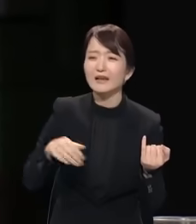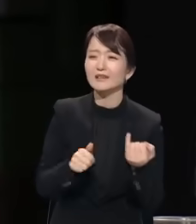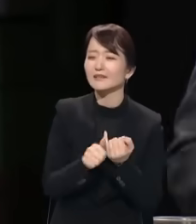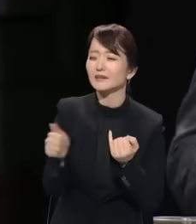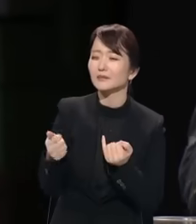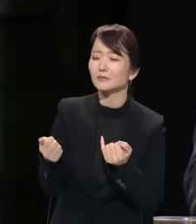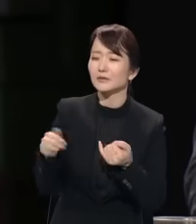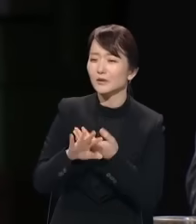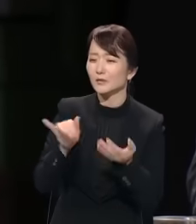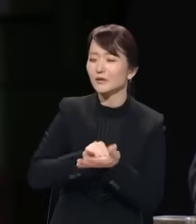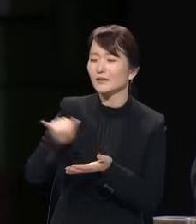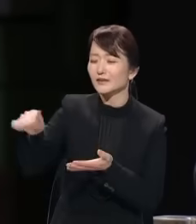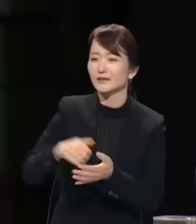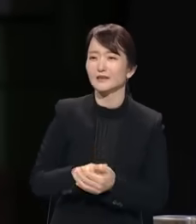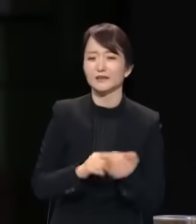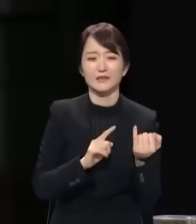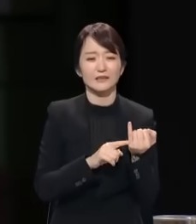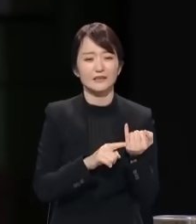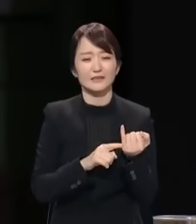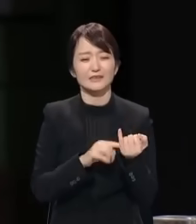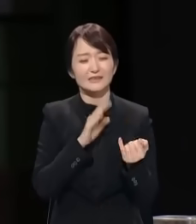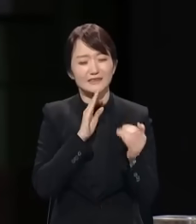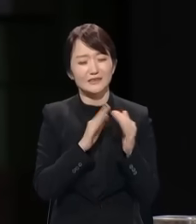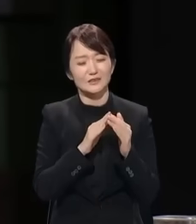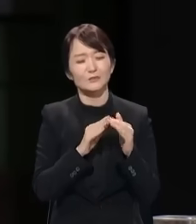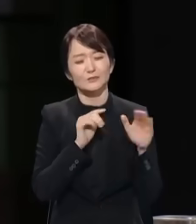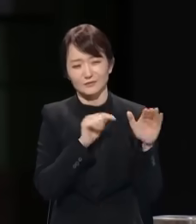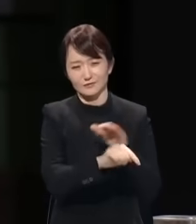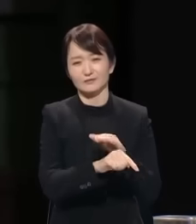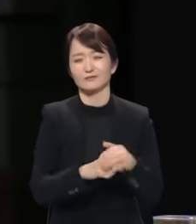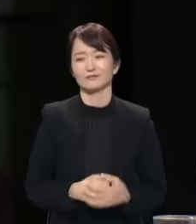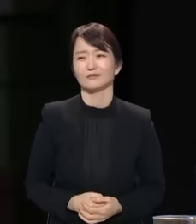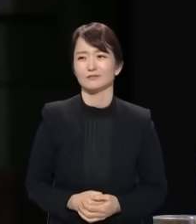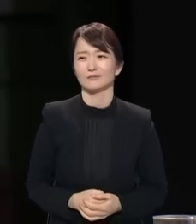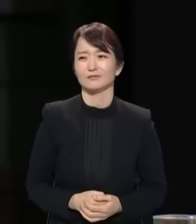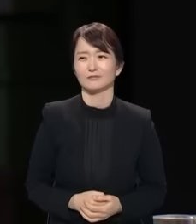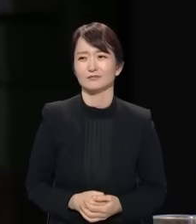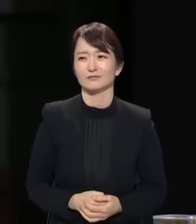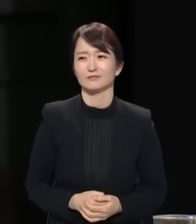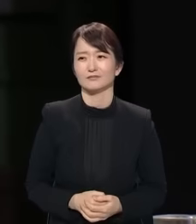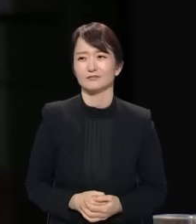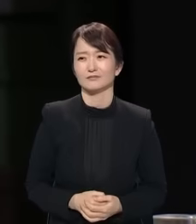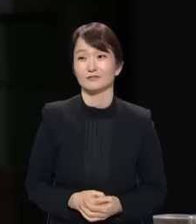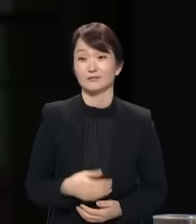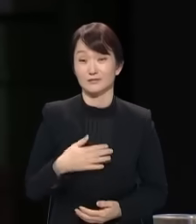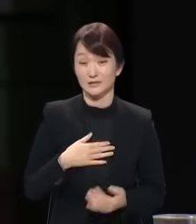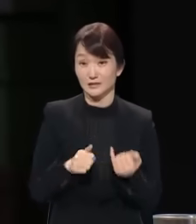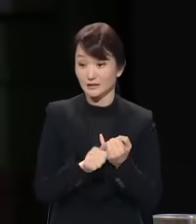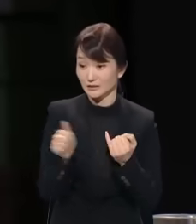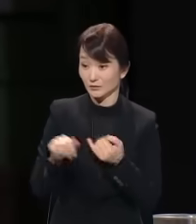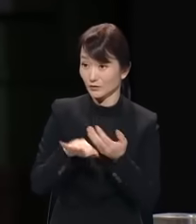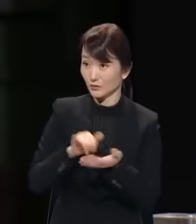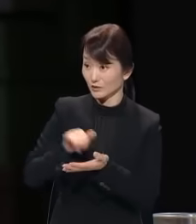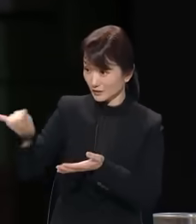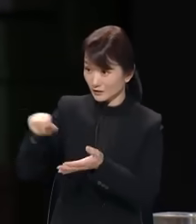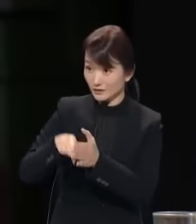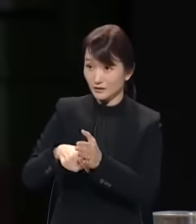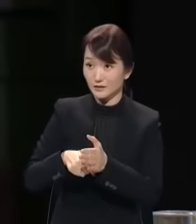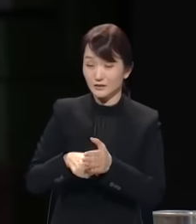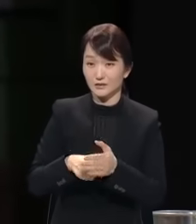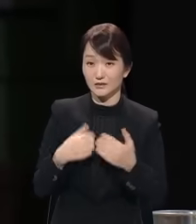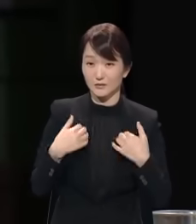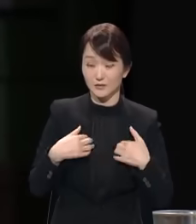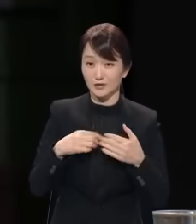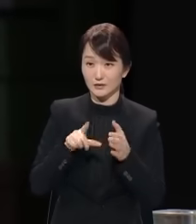출장 갔으니까 아내도 친정으로 출장 가세요 하셨습니다. 예, 하지만 수련님은요. 저도 남편 해외 출장 갔을 때 명절에 시댁